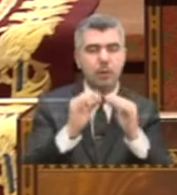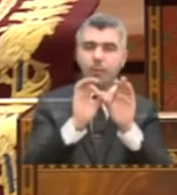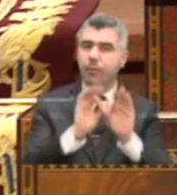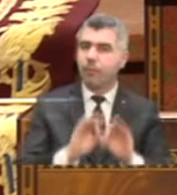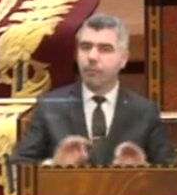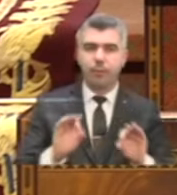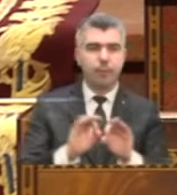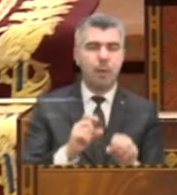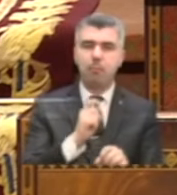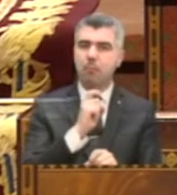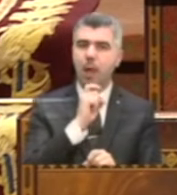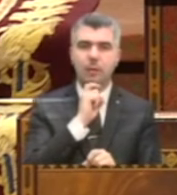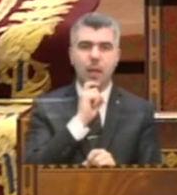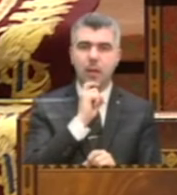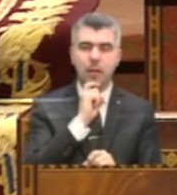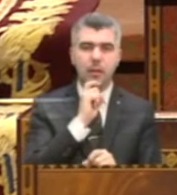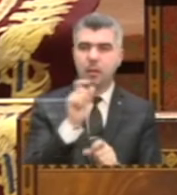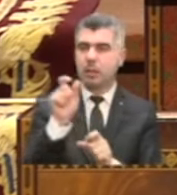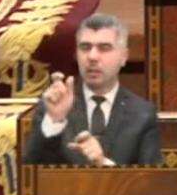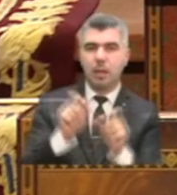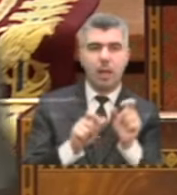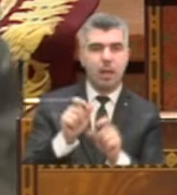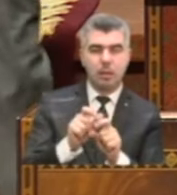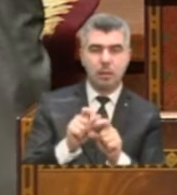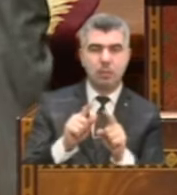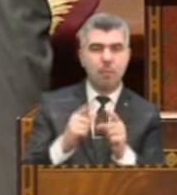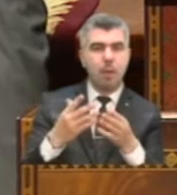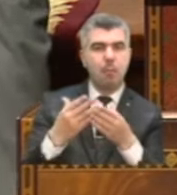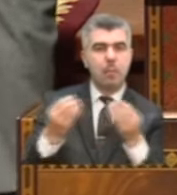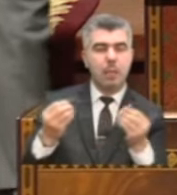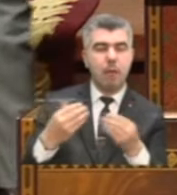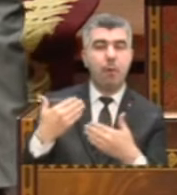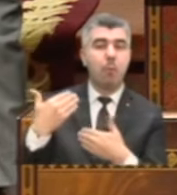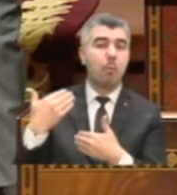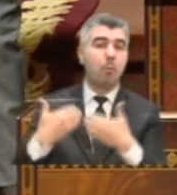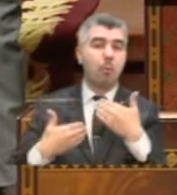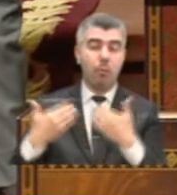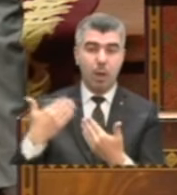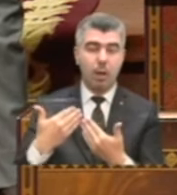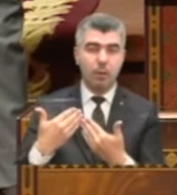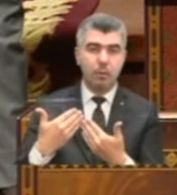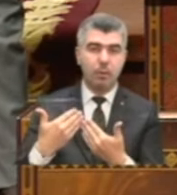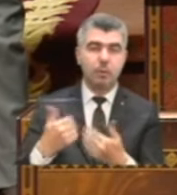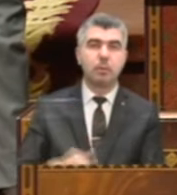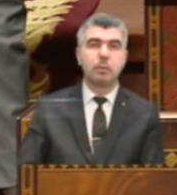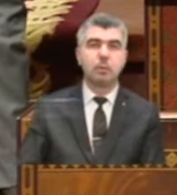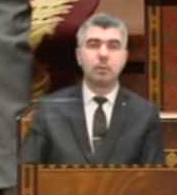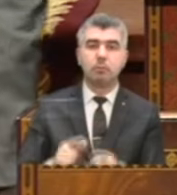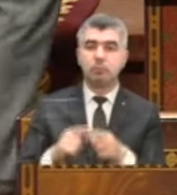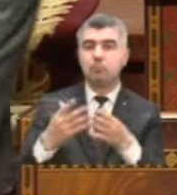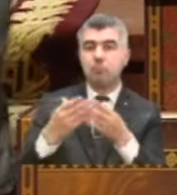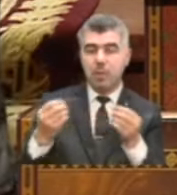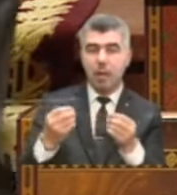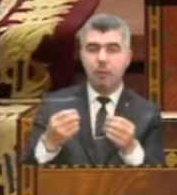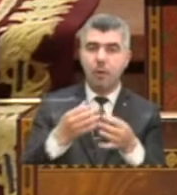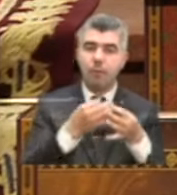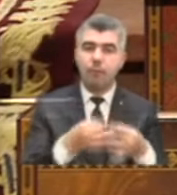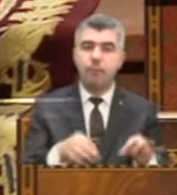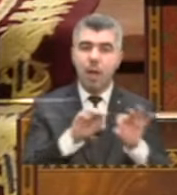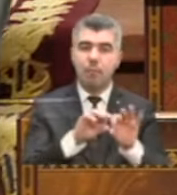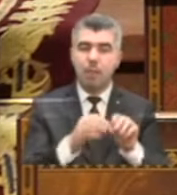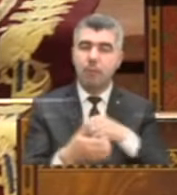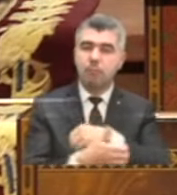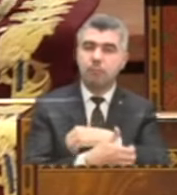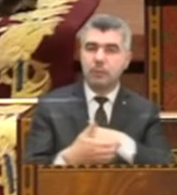المواطن المغربي، لا سيما أن شريحة المعاقين تنتمي إلى غالبيتها إلى أسر هشة